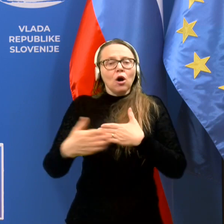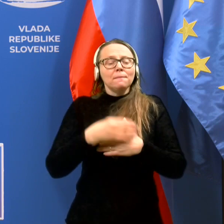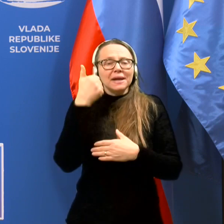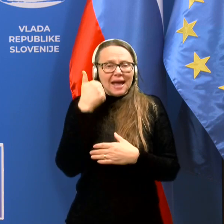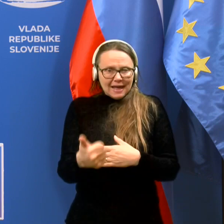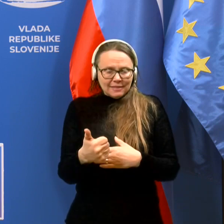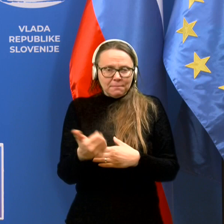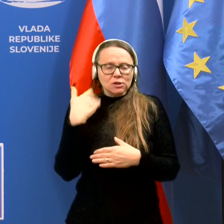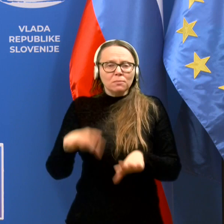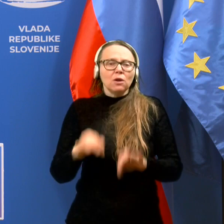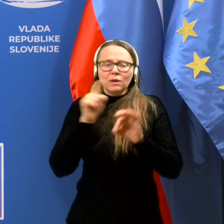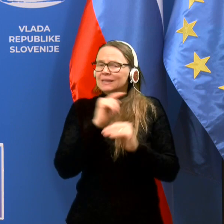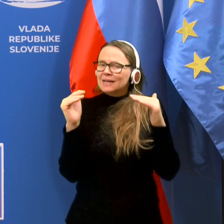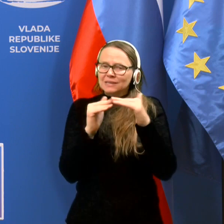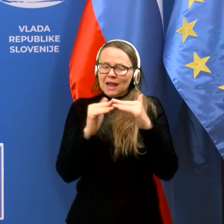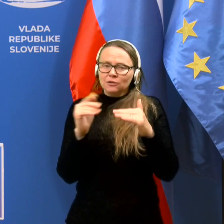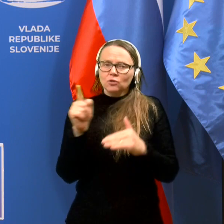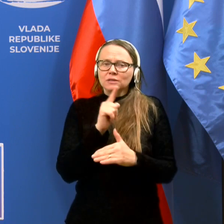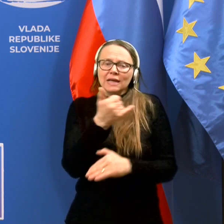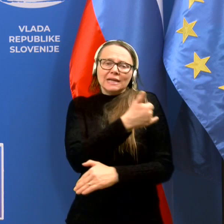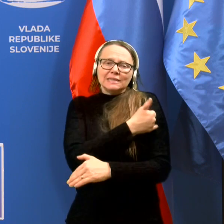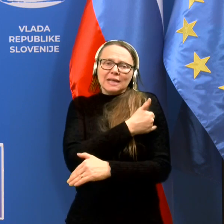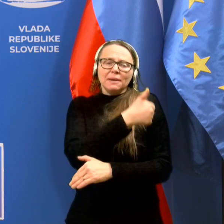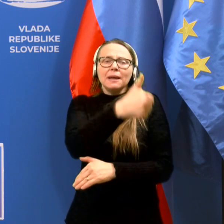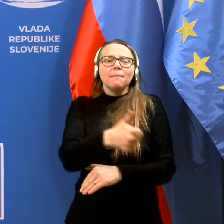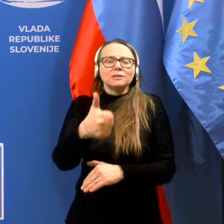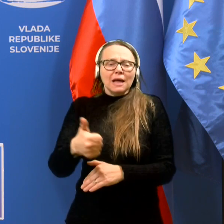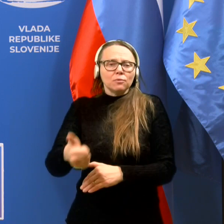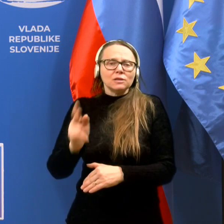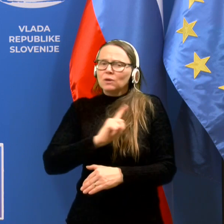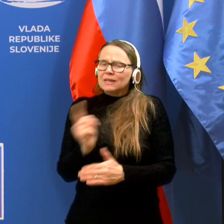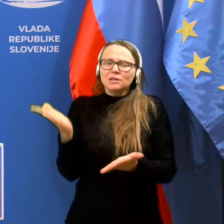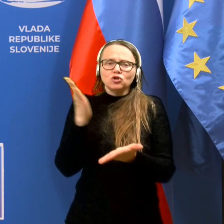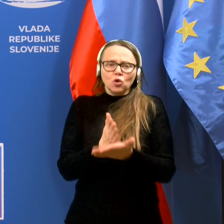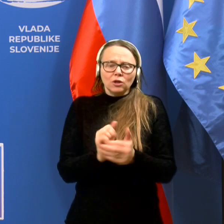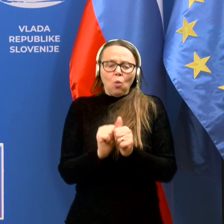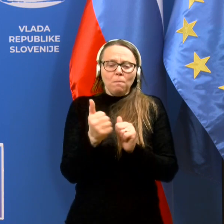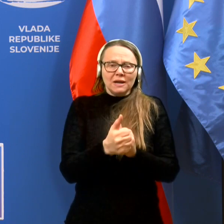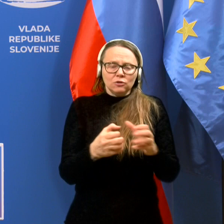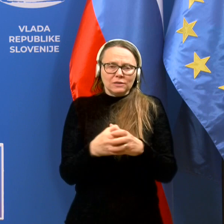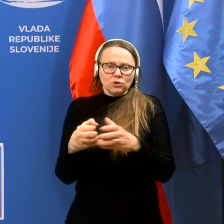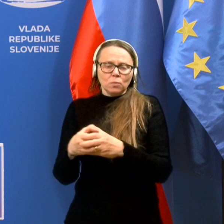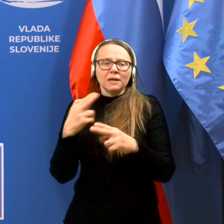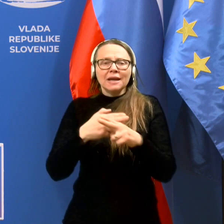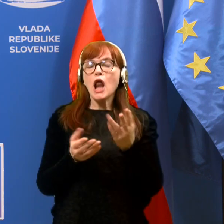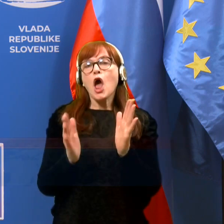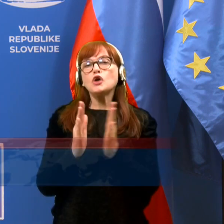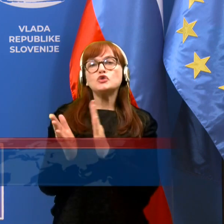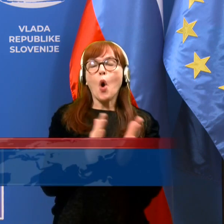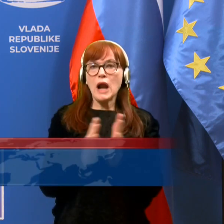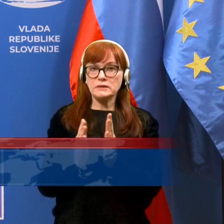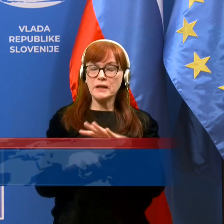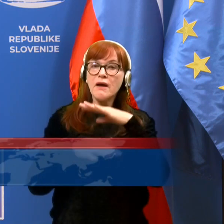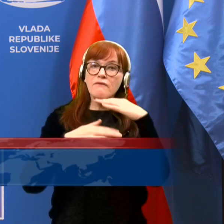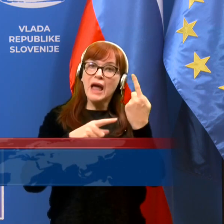pa so bile ugotovljene neskladnosti, in sicer cepljenje posameznikov, ki ne sodijo v prednostne skupine nacionalne strategije.